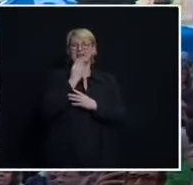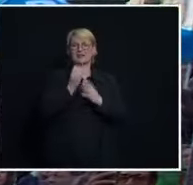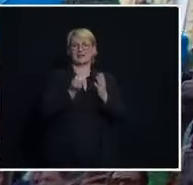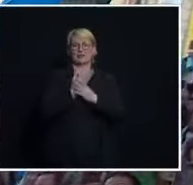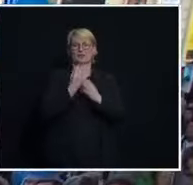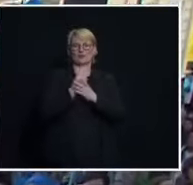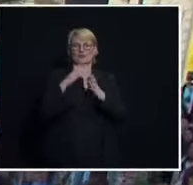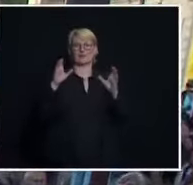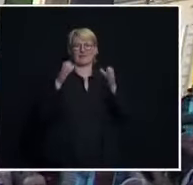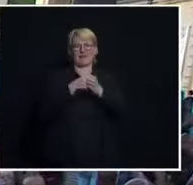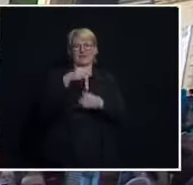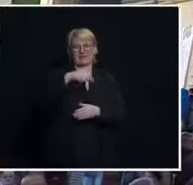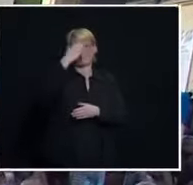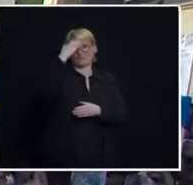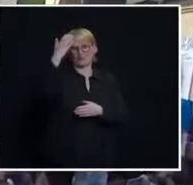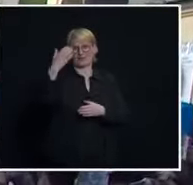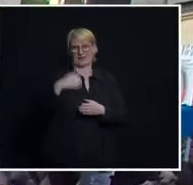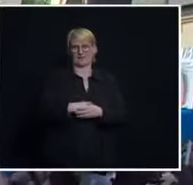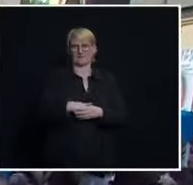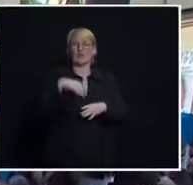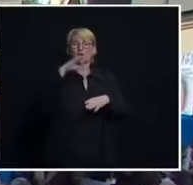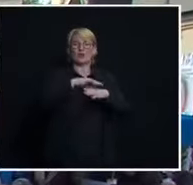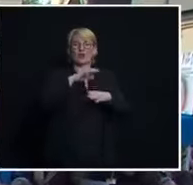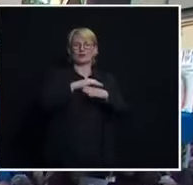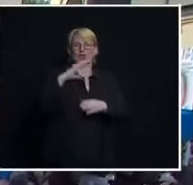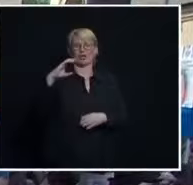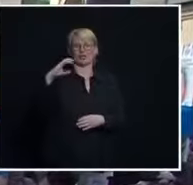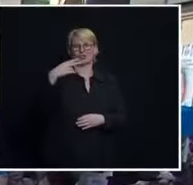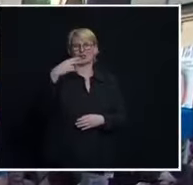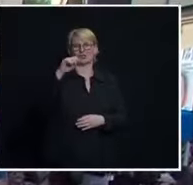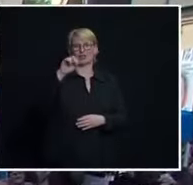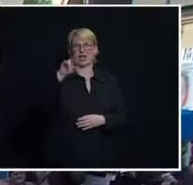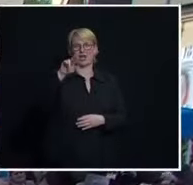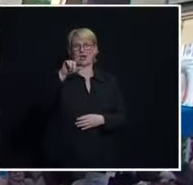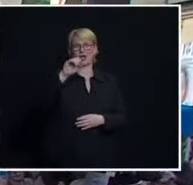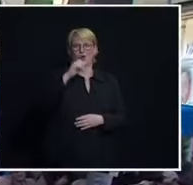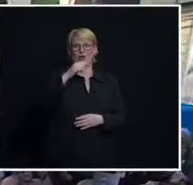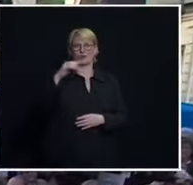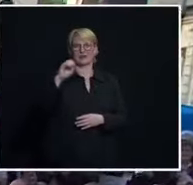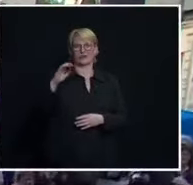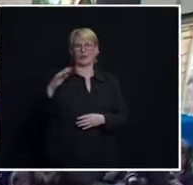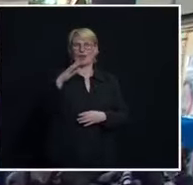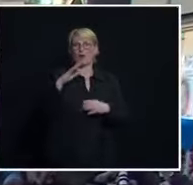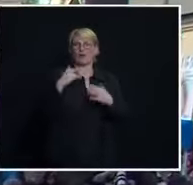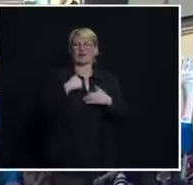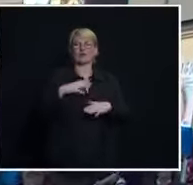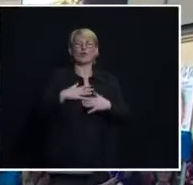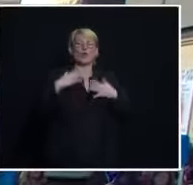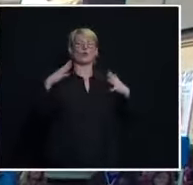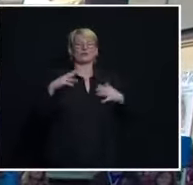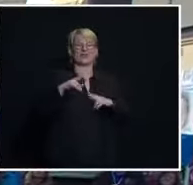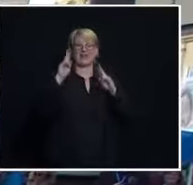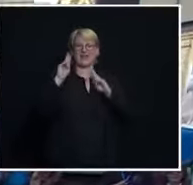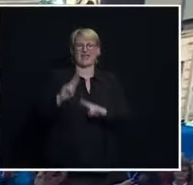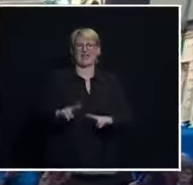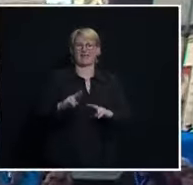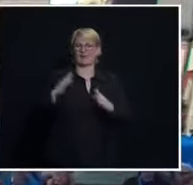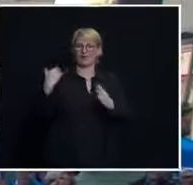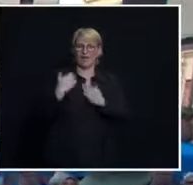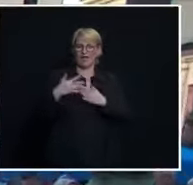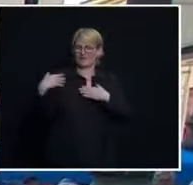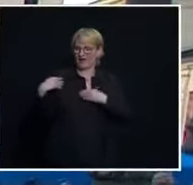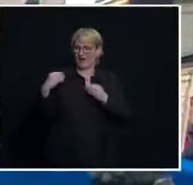in München. Dr. Charlotte Knobloch, es ist uns eine Ehre, dass Sie uns von Anfang